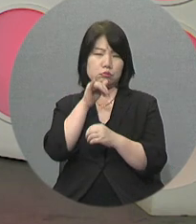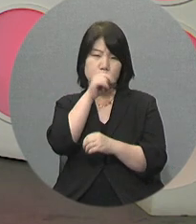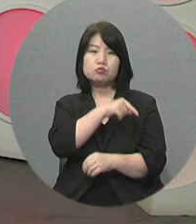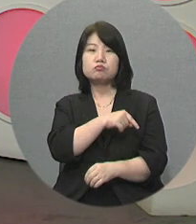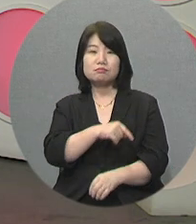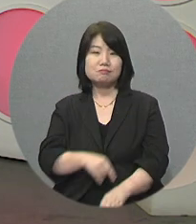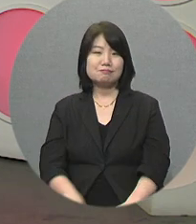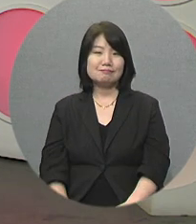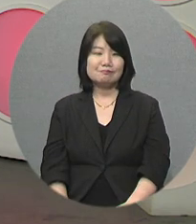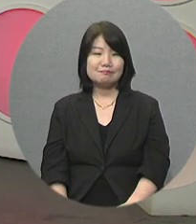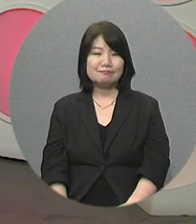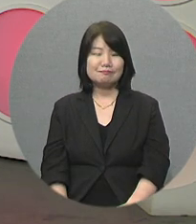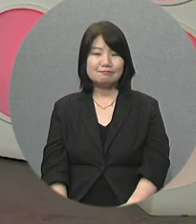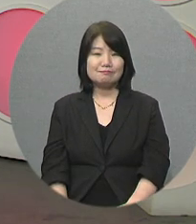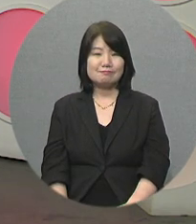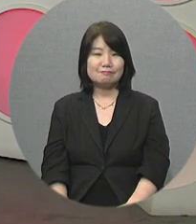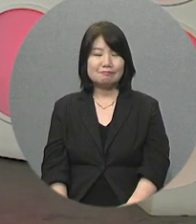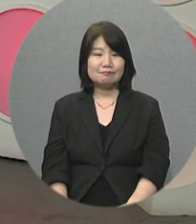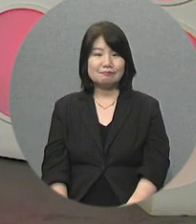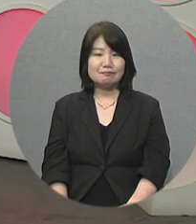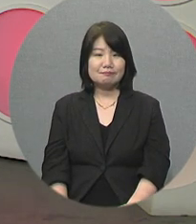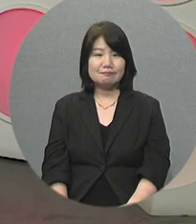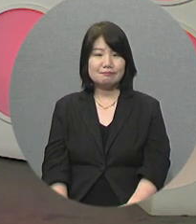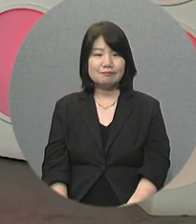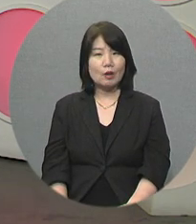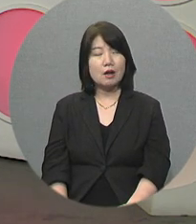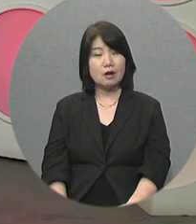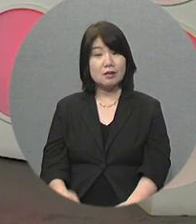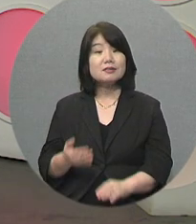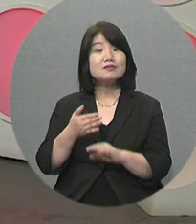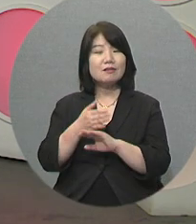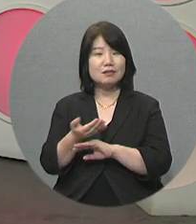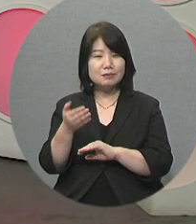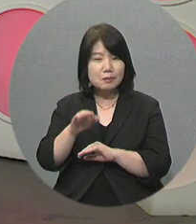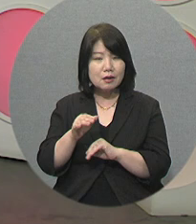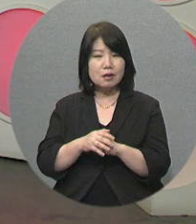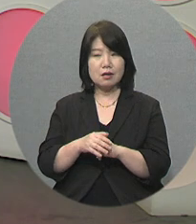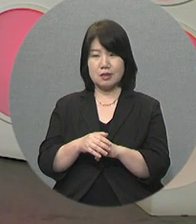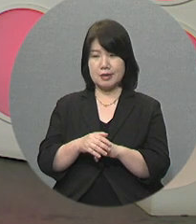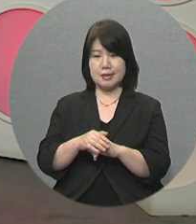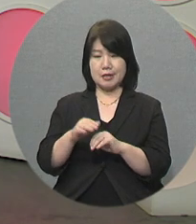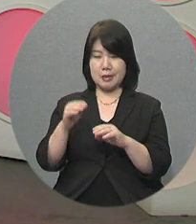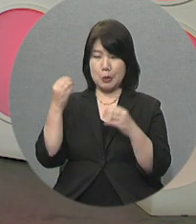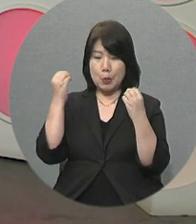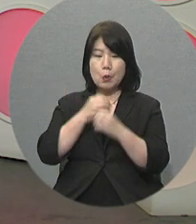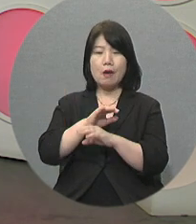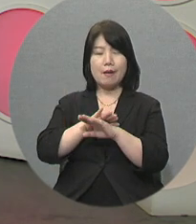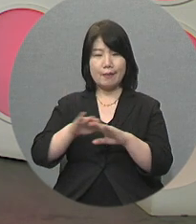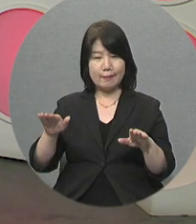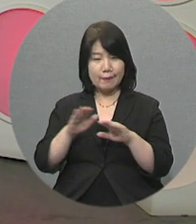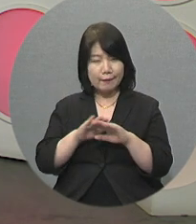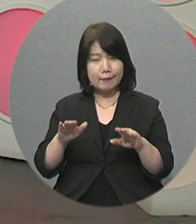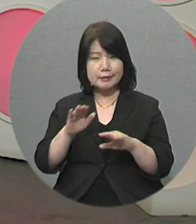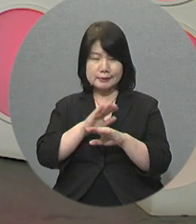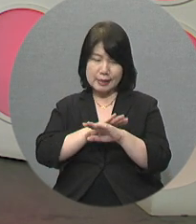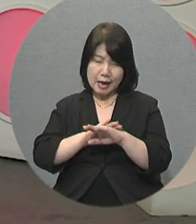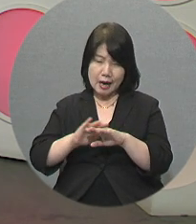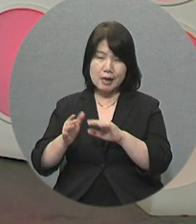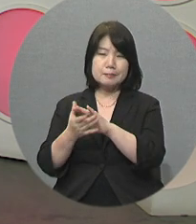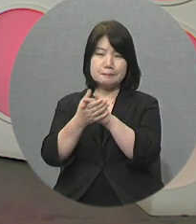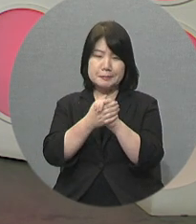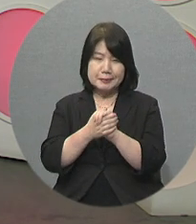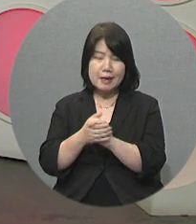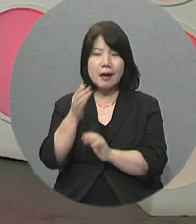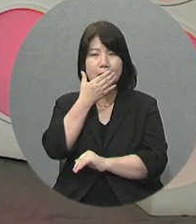그렇죠, 그렇죠. 어쨌든 이렇게 뒤늦게라도 다시 어떤 이런 것들이 오해가 좀 풀리고, 어쨌든